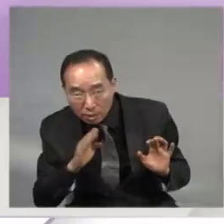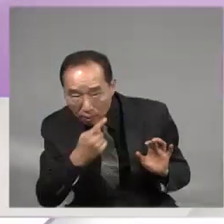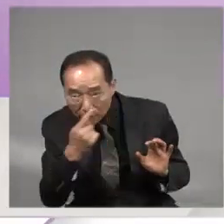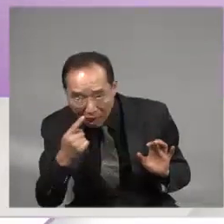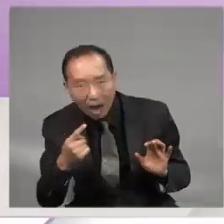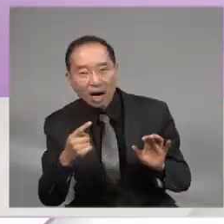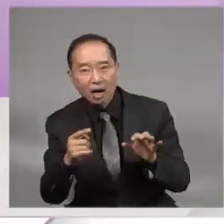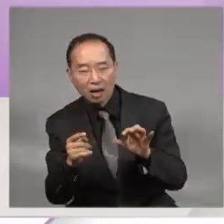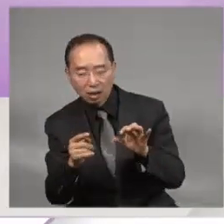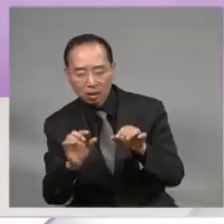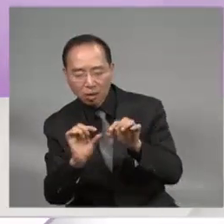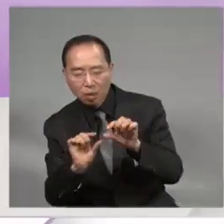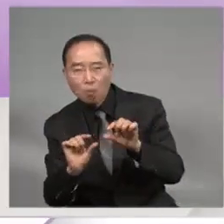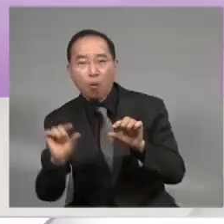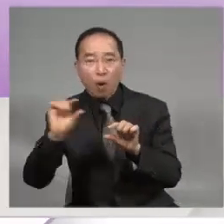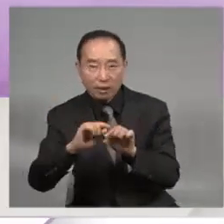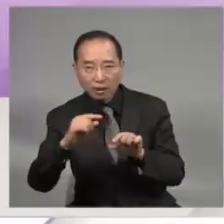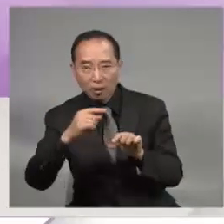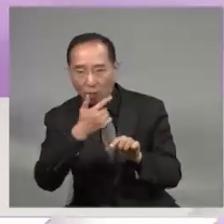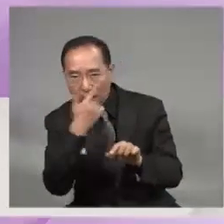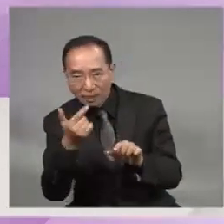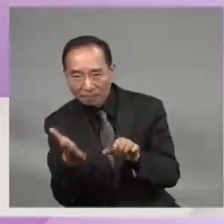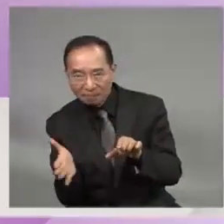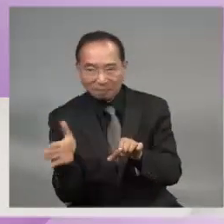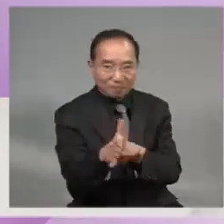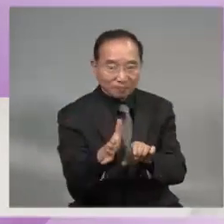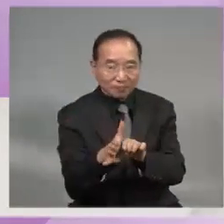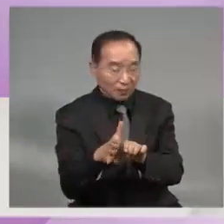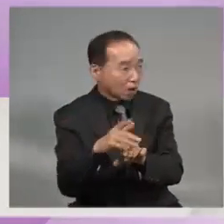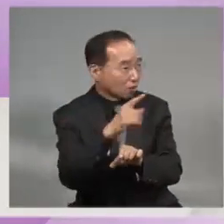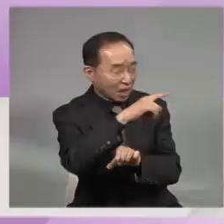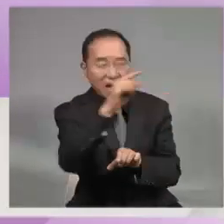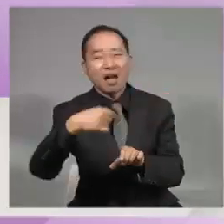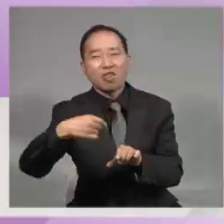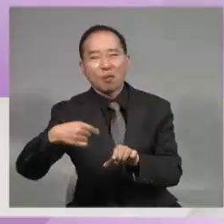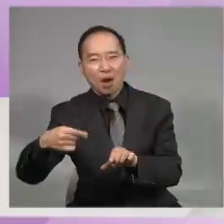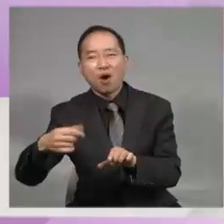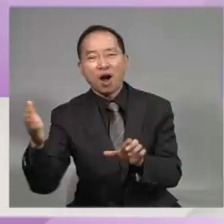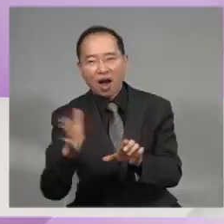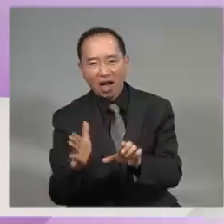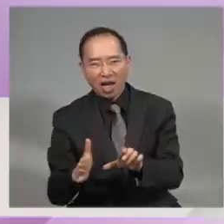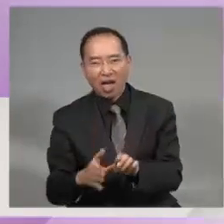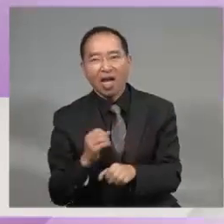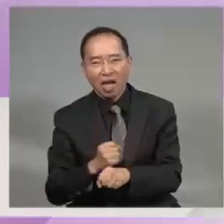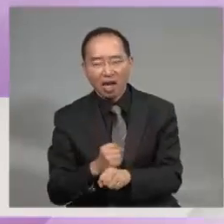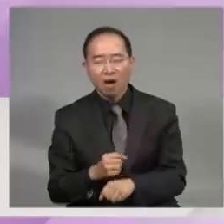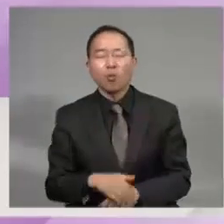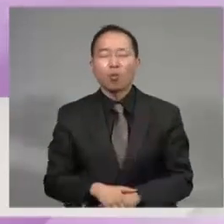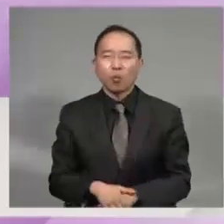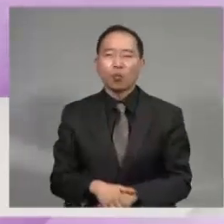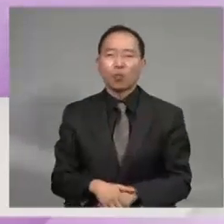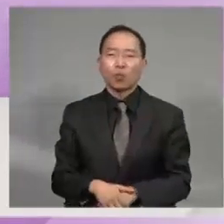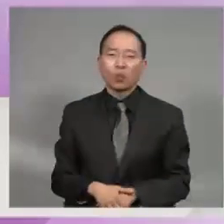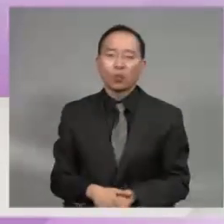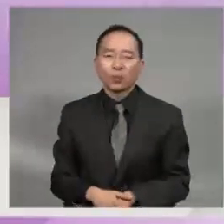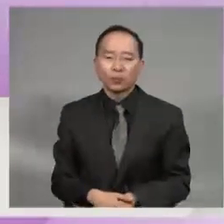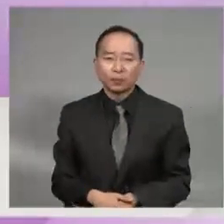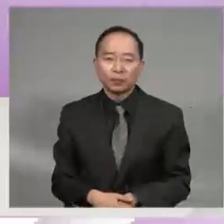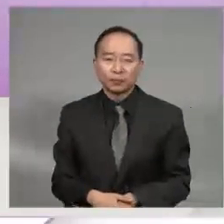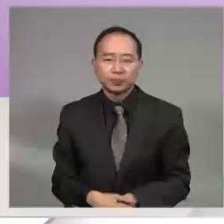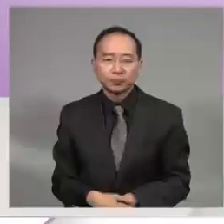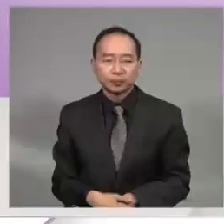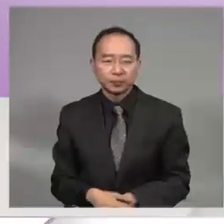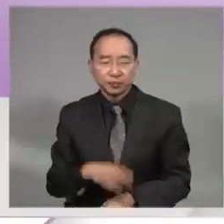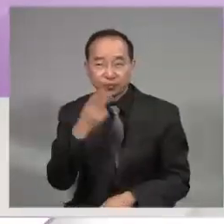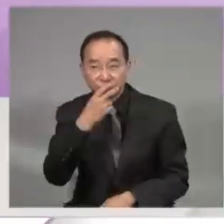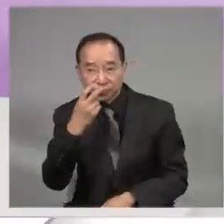혹여라도 예, 파손되진 않았는지 확인을 하고 있는 거군요. 자, 오, 정말 요리조리 정말. 네,